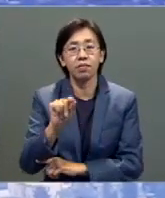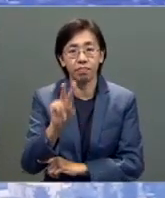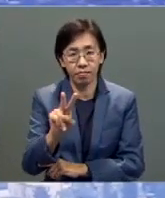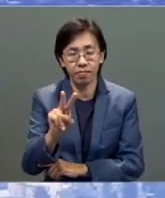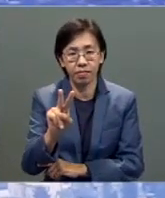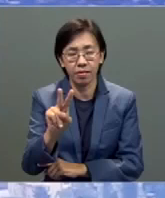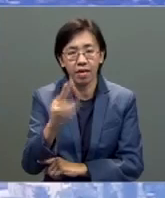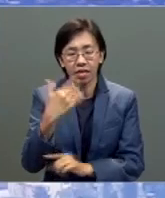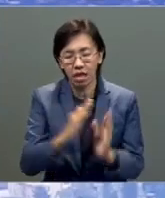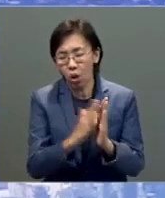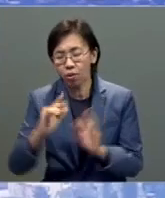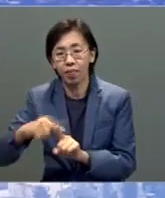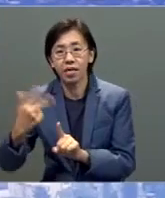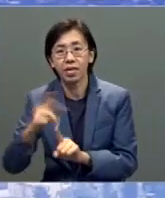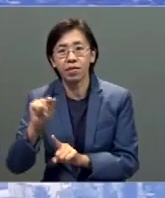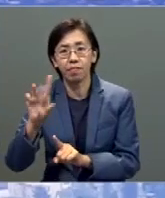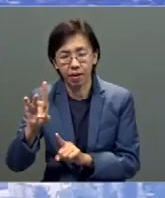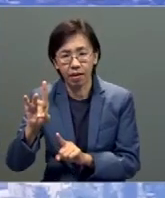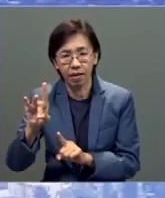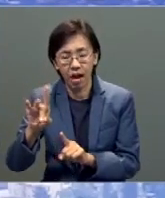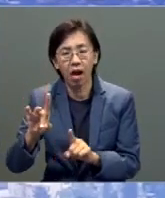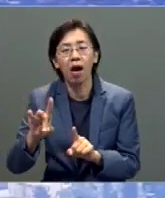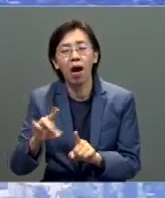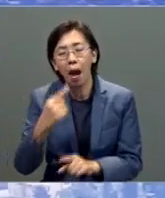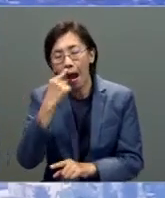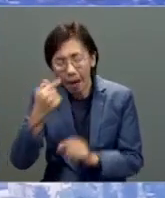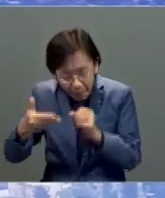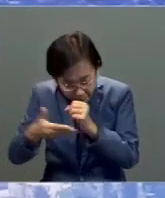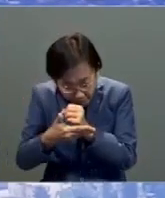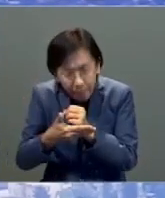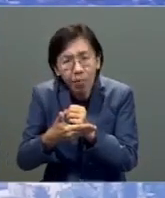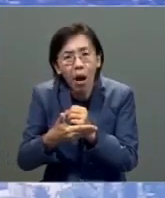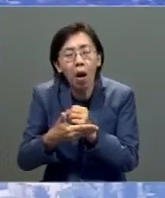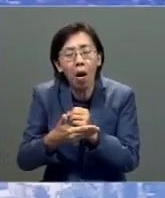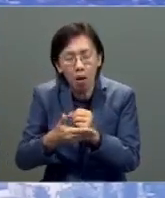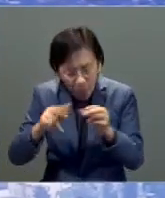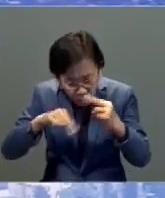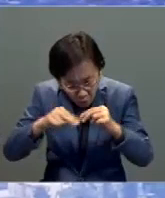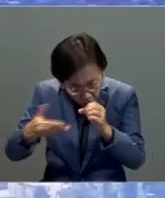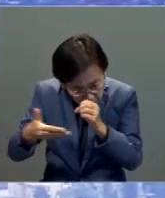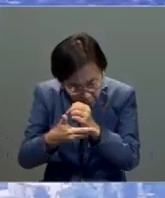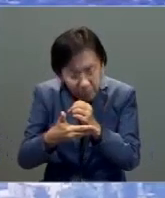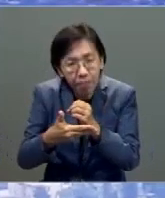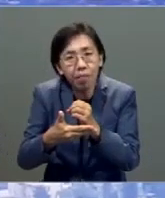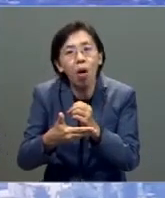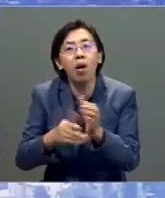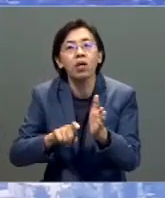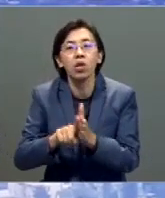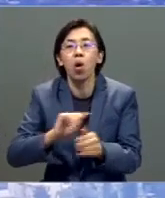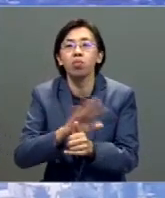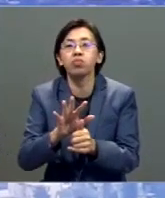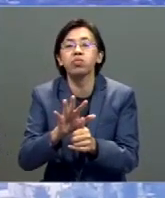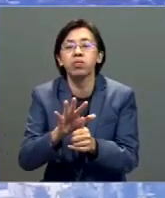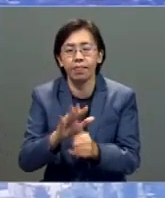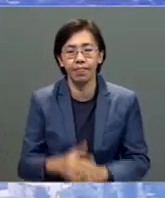จากนั้น28มีนาคมก็ได้เก็บตัวอย่างส่งตรวจหาเชื้อผลการตรวจยืนยันว่าพบเชื้อไวรัส